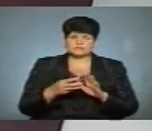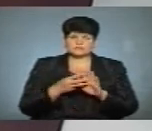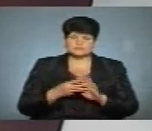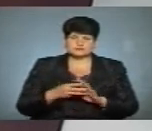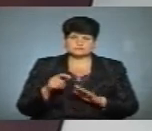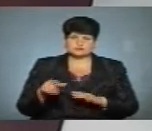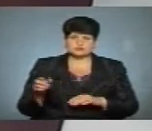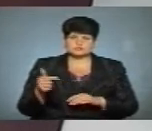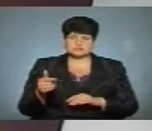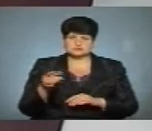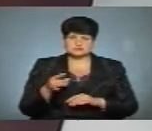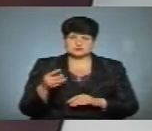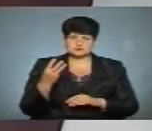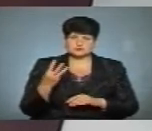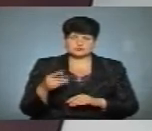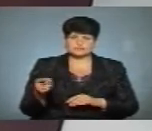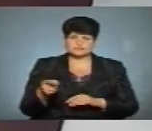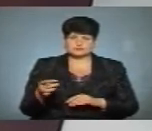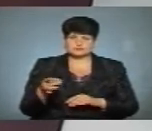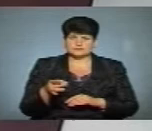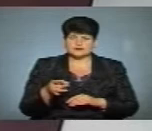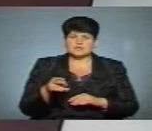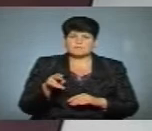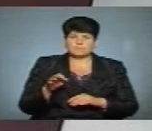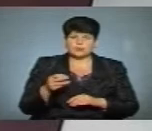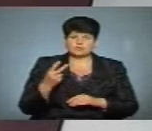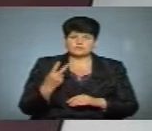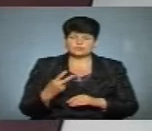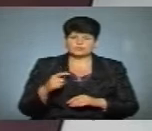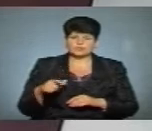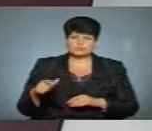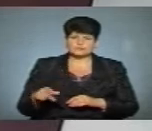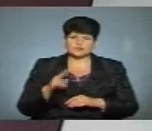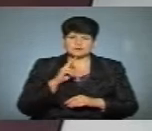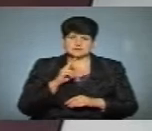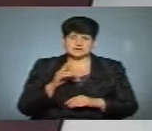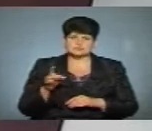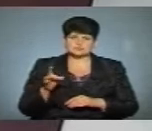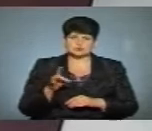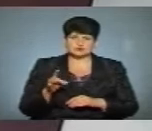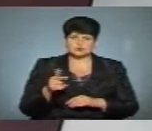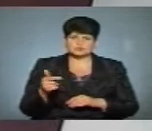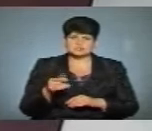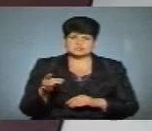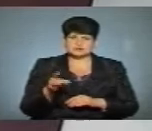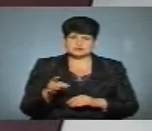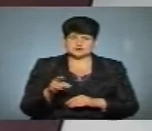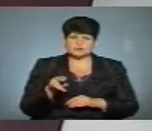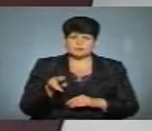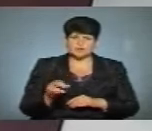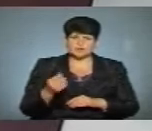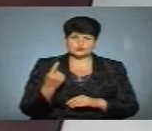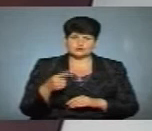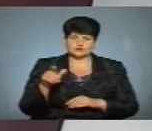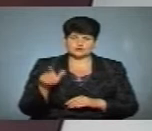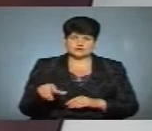у Гусятинському районі, 3 в Тернопільському і по 2 осіб у Кременецькому та Гусятинському районах та по 1 людині